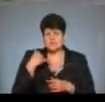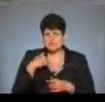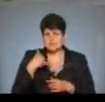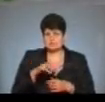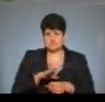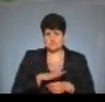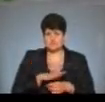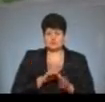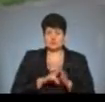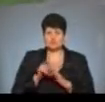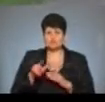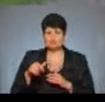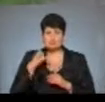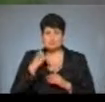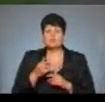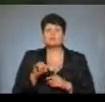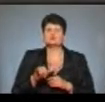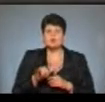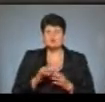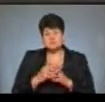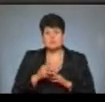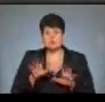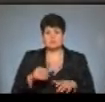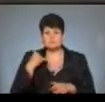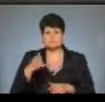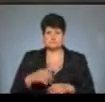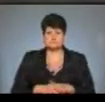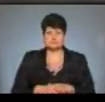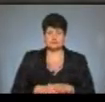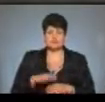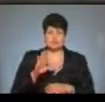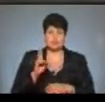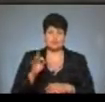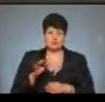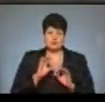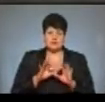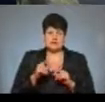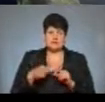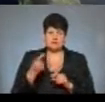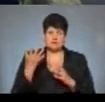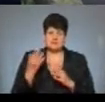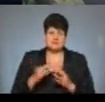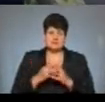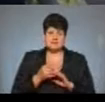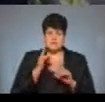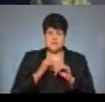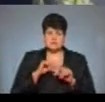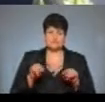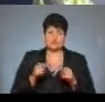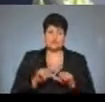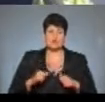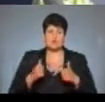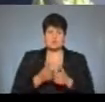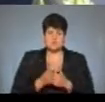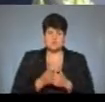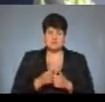першій чергі люди дзвонять просто куди? До сільського голови. Віктор Ковальчук розповідає, наступного дня після негоди у сільській раді створили